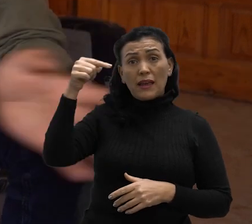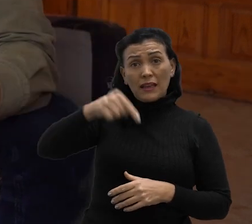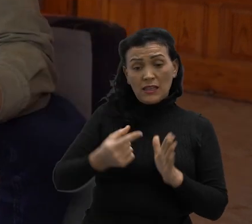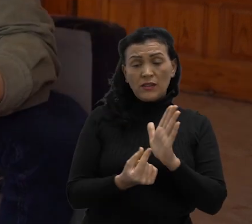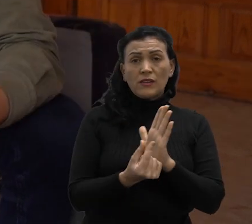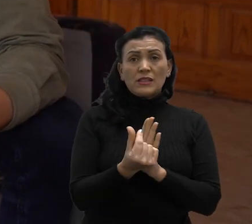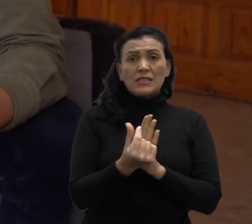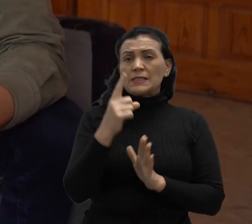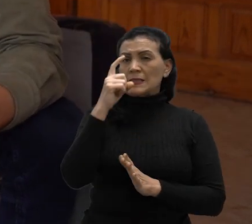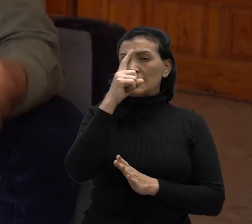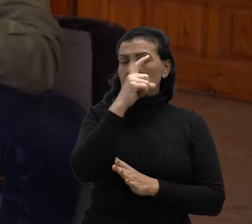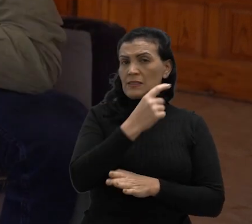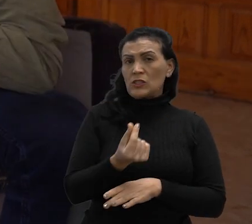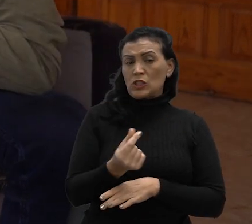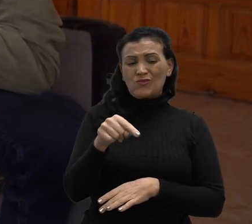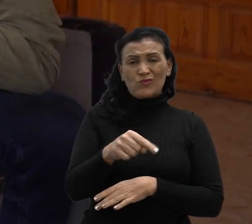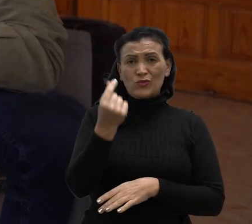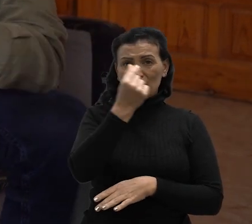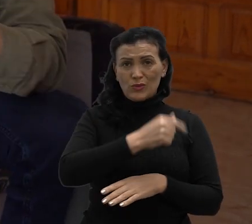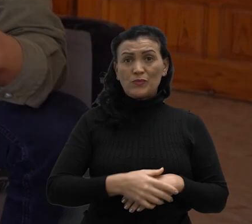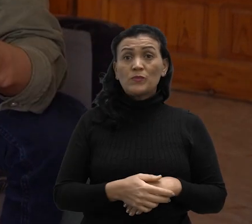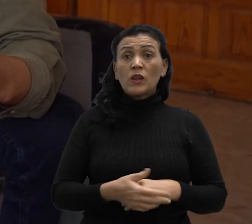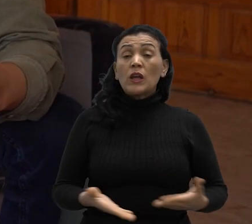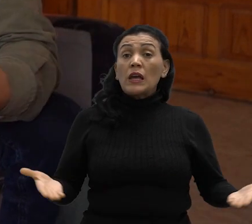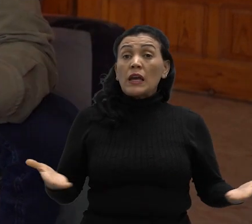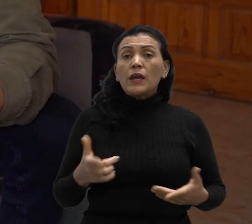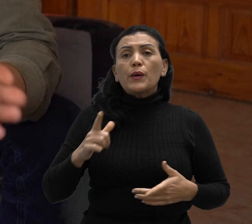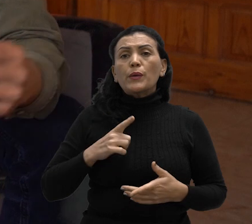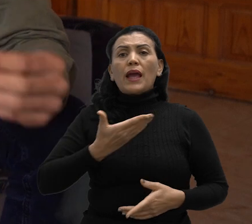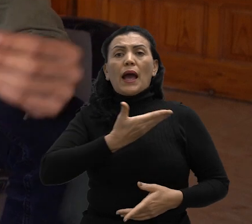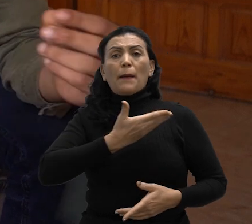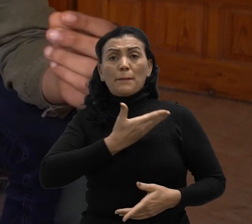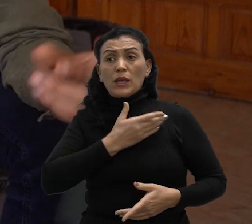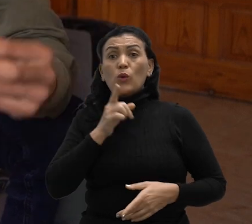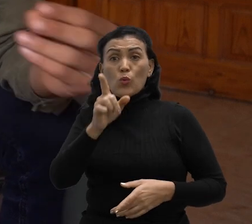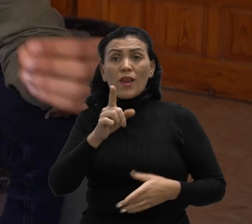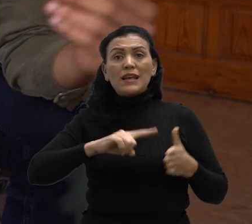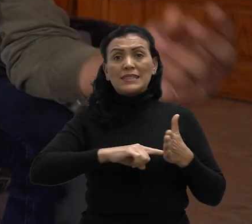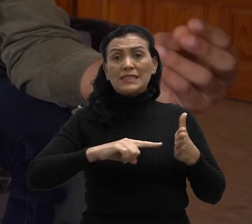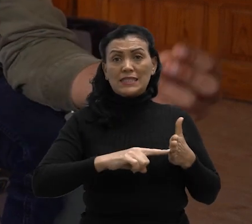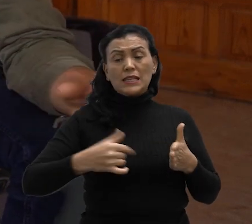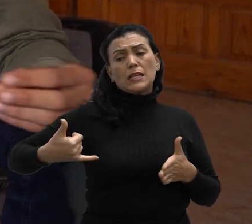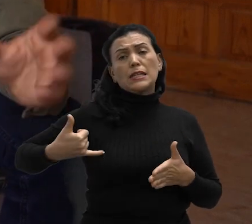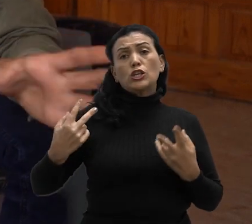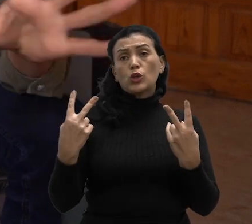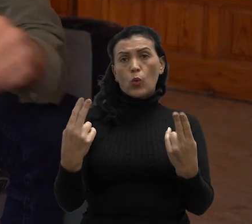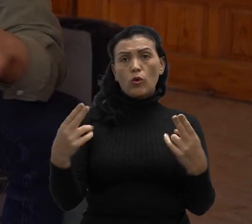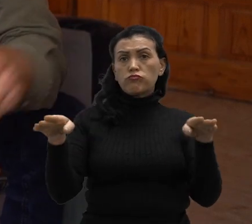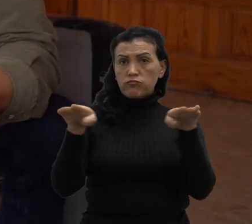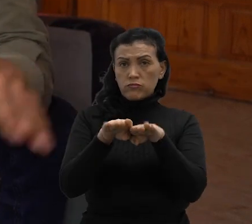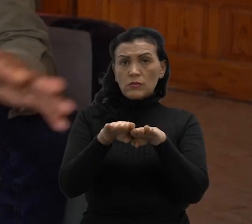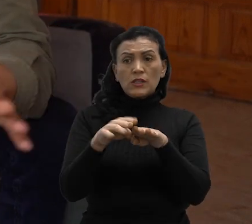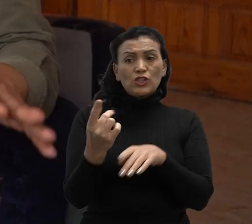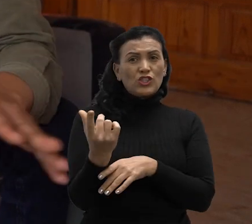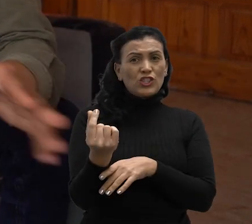واللي شاب صاحبي من سوريا بجيلي زي حالتي، مش ملاقي حاجة، كل حاجة وضع سوي